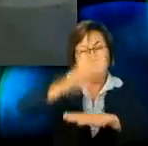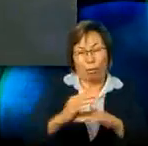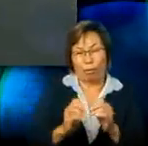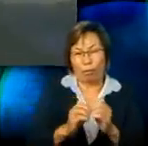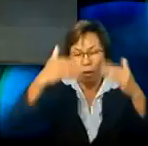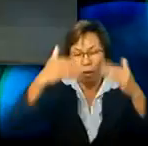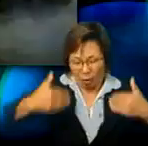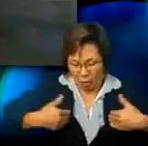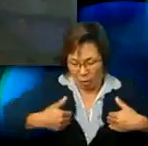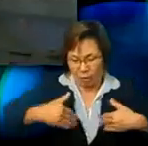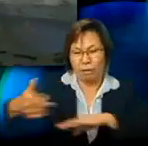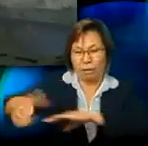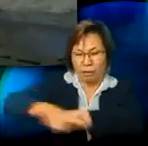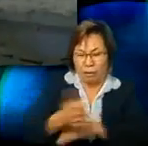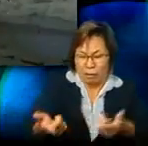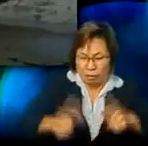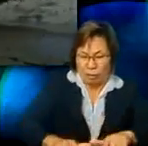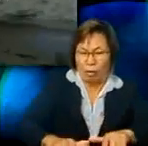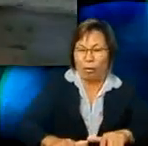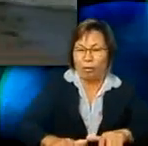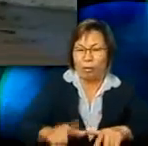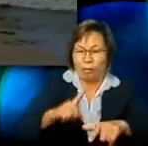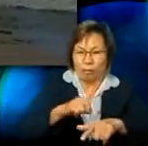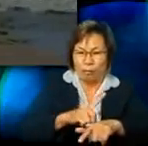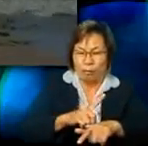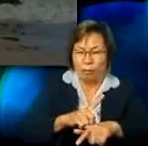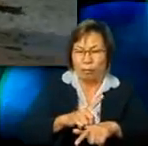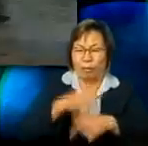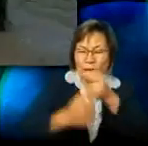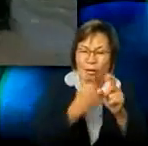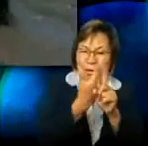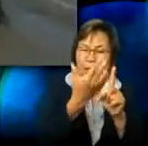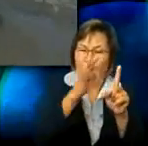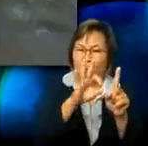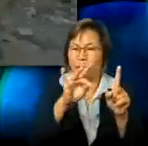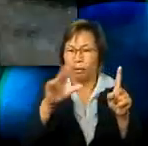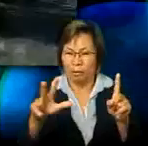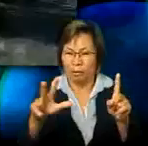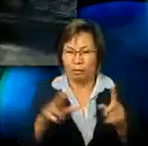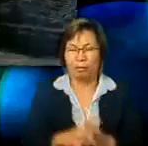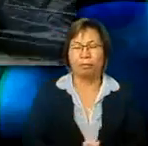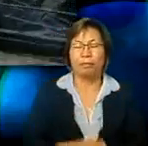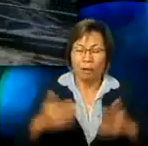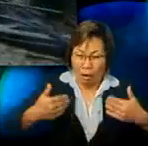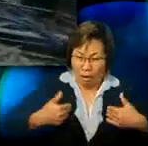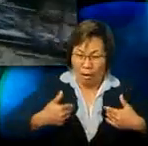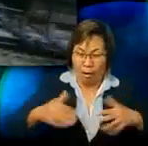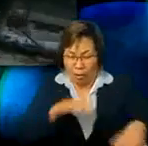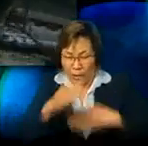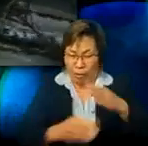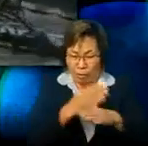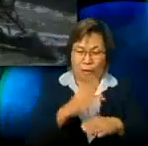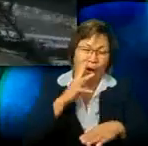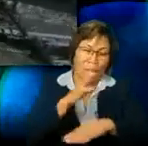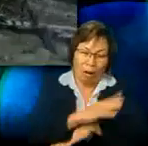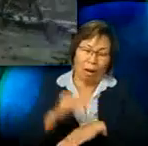berapi yang berada di laut. Kejadian ini pernah berlaku di Krakatau pada tahun 1883. Terjadinya gempa